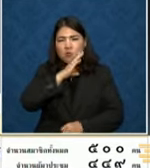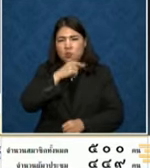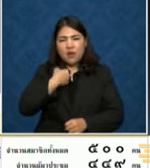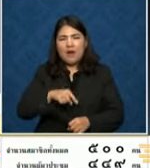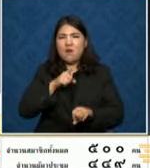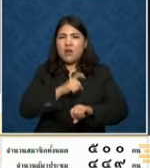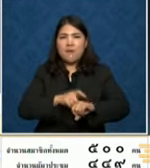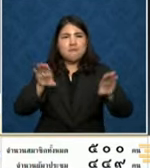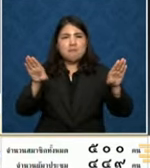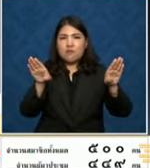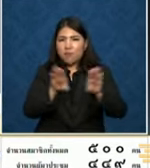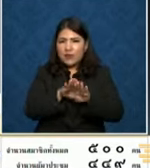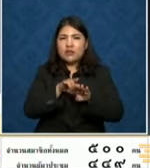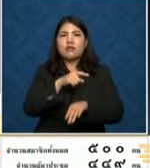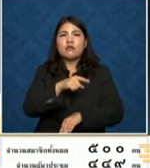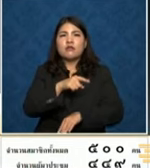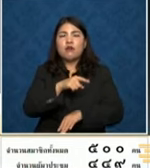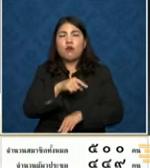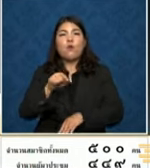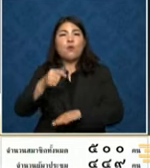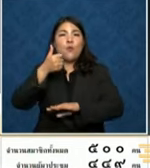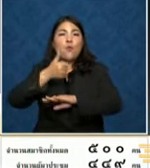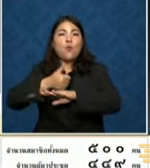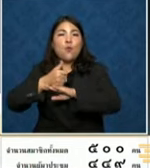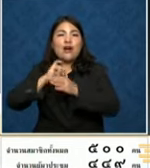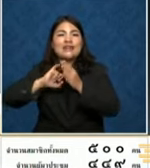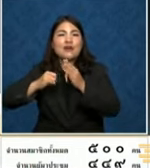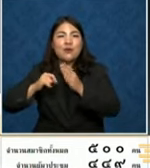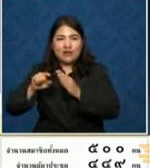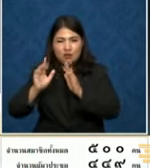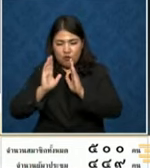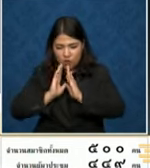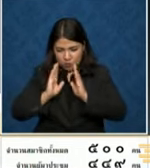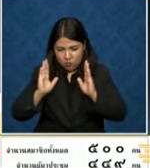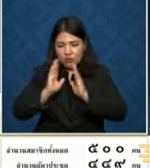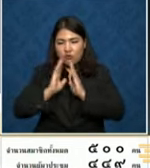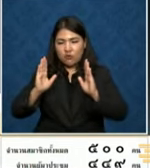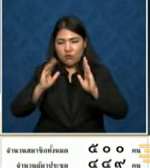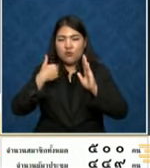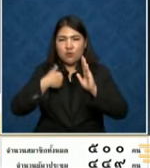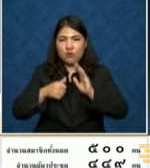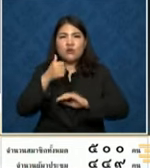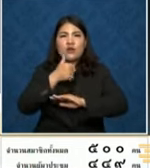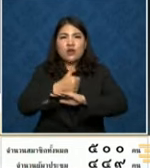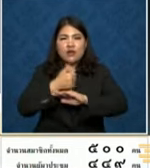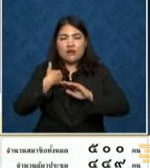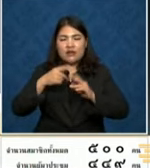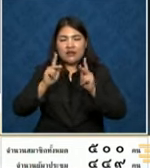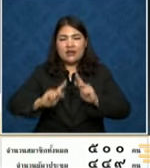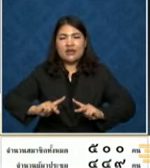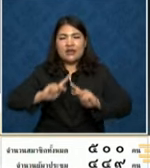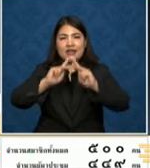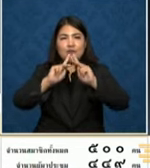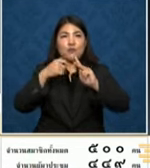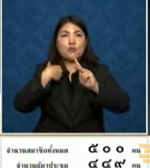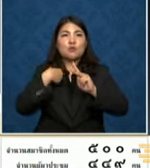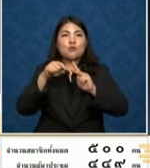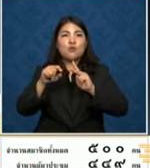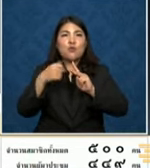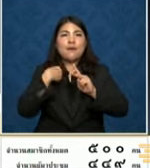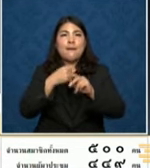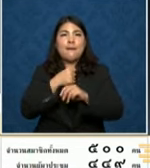ดท่านผู้ว่าราชการนะครับต้องขอบคุณท่านรัฐมนตรีว่าการกระทรวงมหาดไทยท่านกำชับผู้ว่าตามตะเข็บชายแ